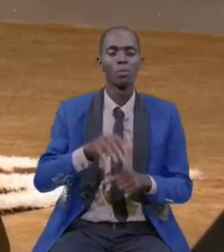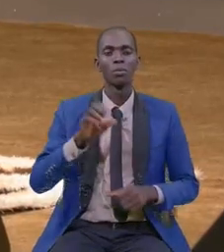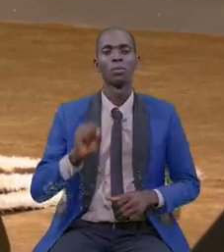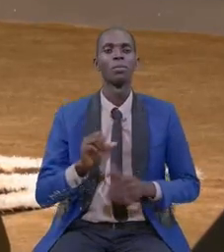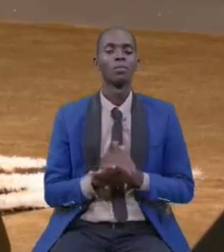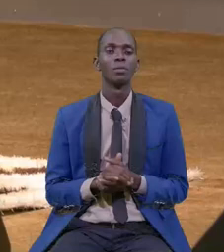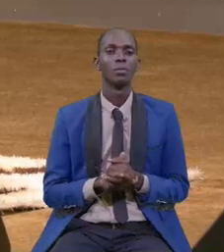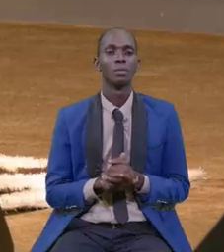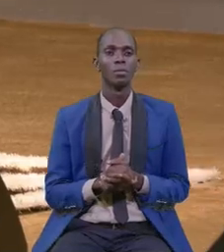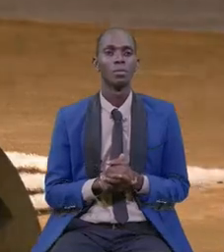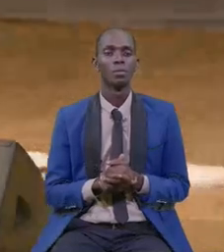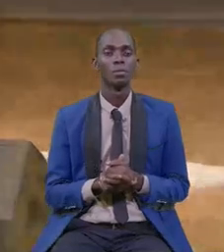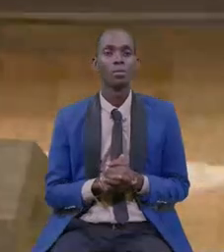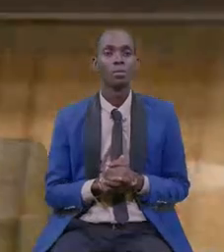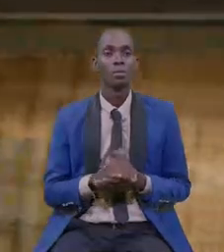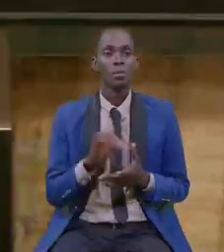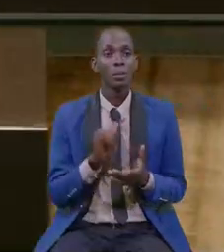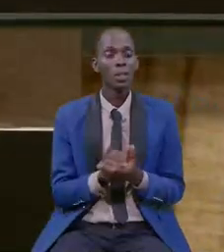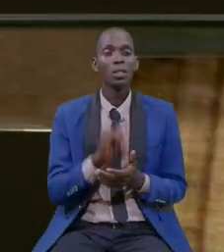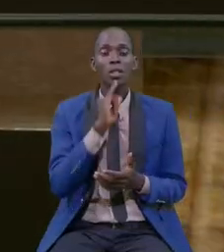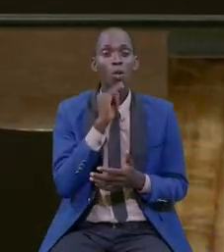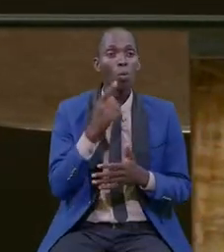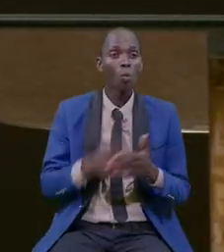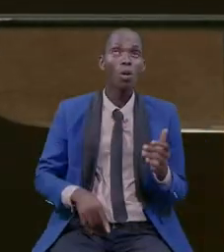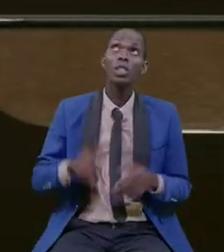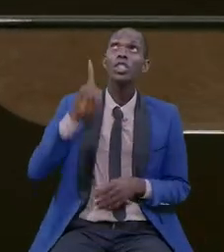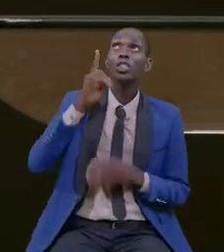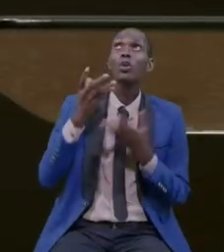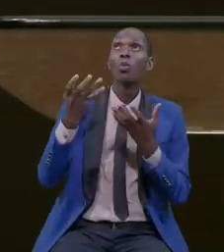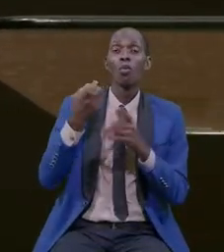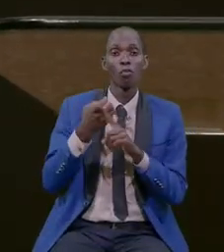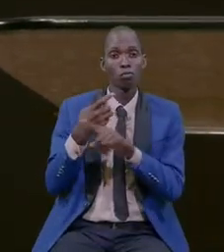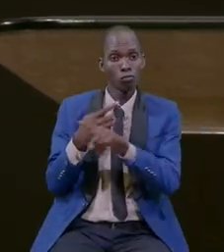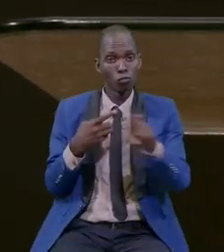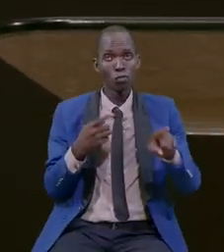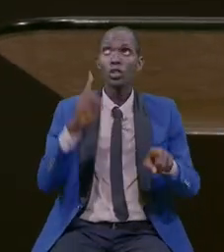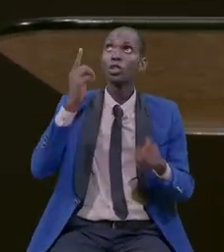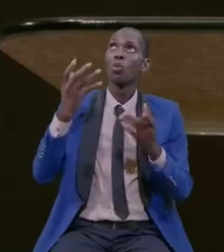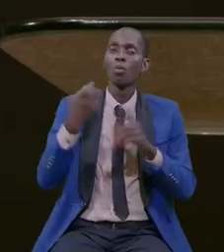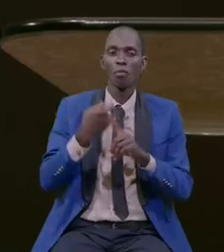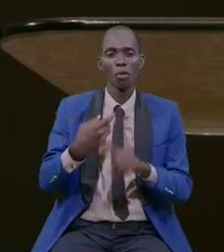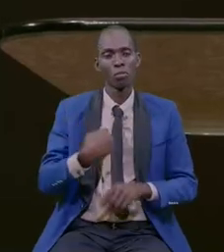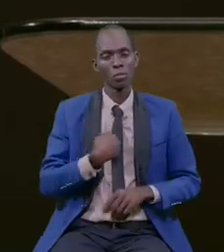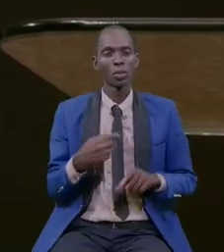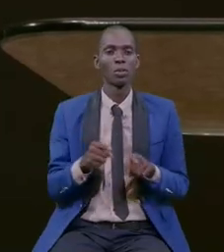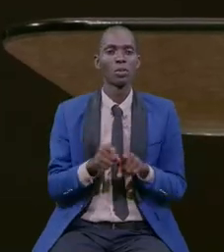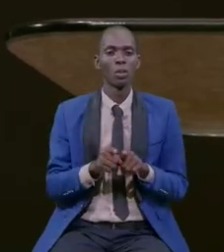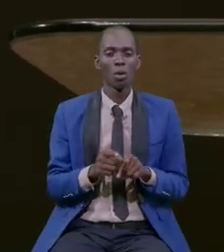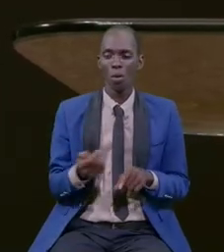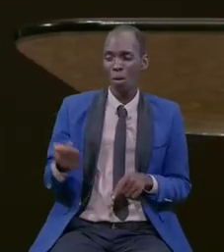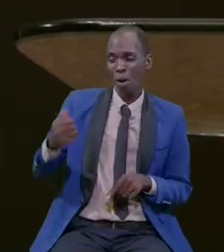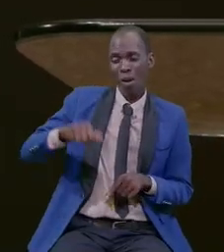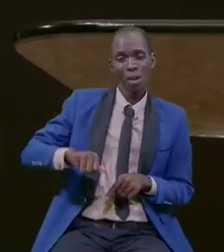promesses c'est ce qu'il désire pour vous et pour moi aujourd'hui toute autre